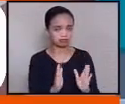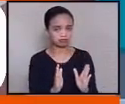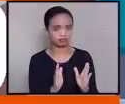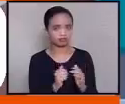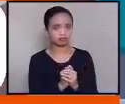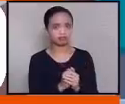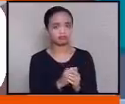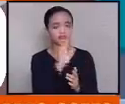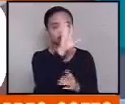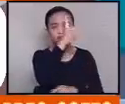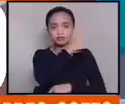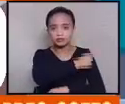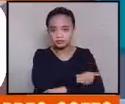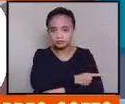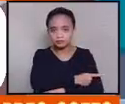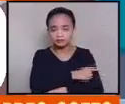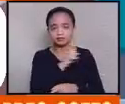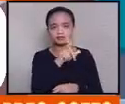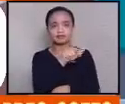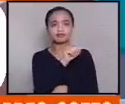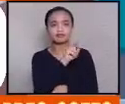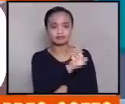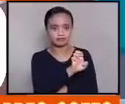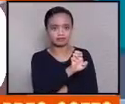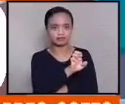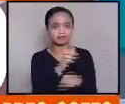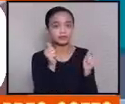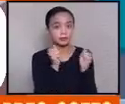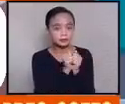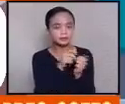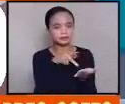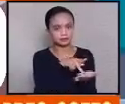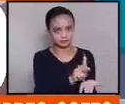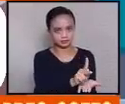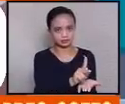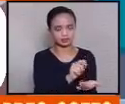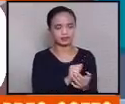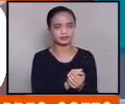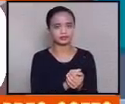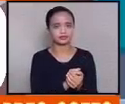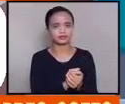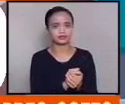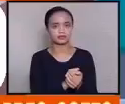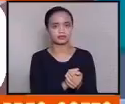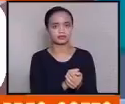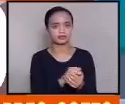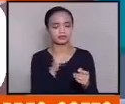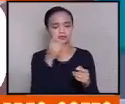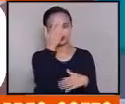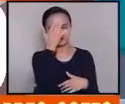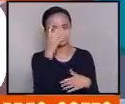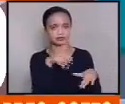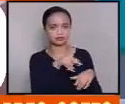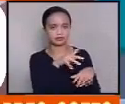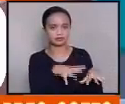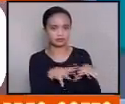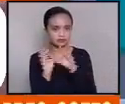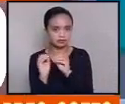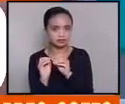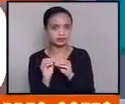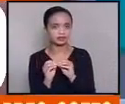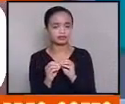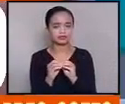of 5 days leave with pay. Pwede na dyan i-charge yung sick leave kapag nagkasakit, so hindi